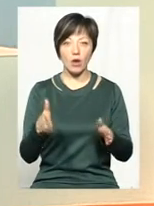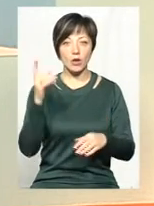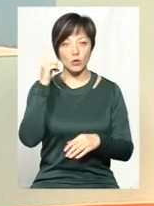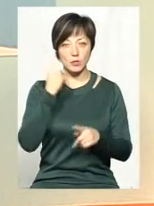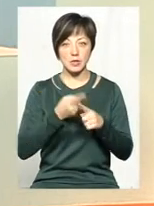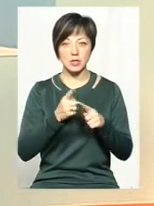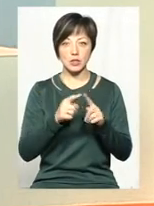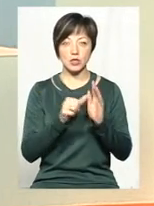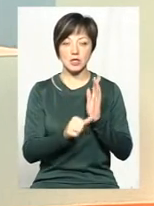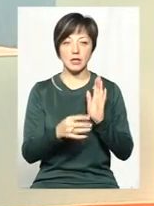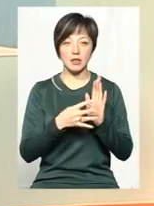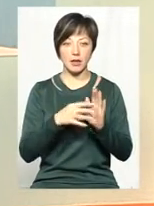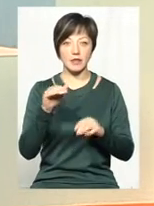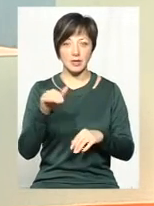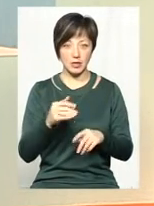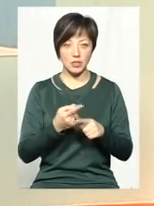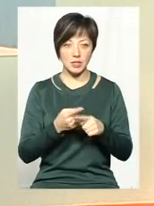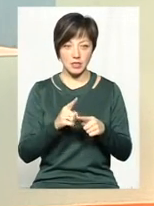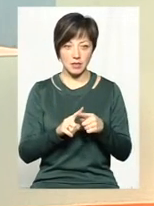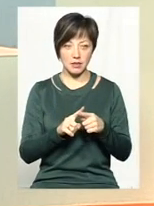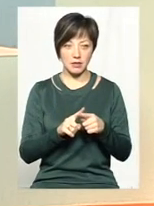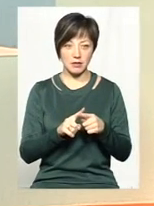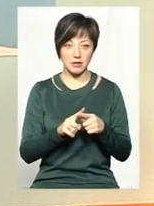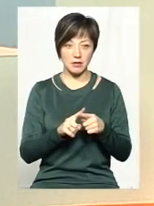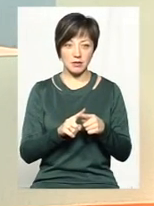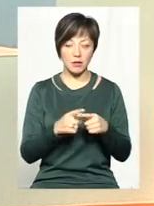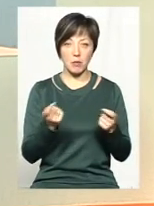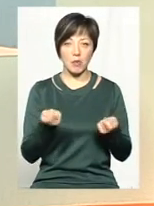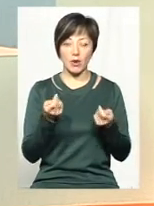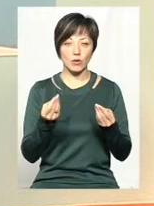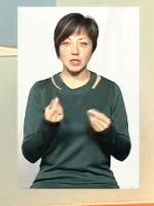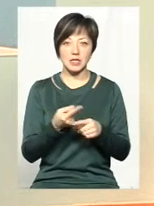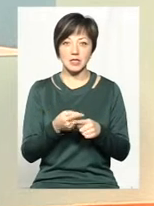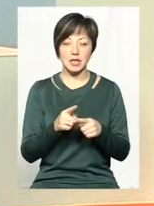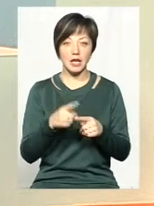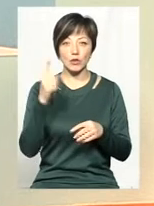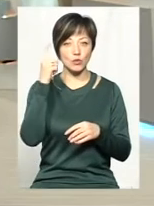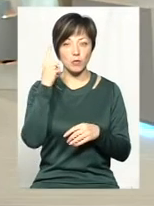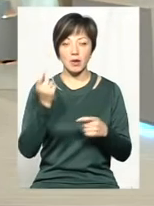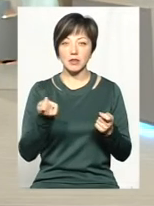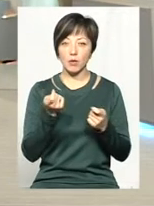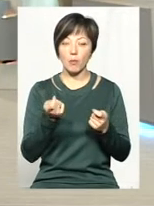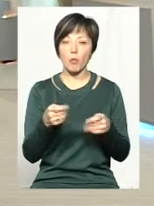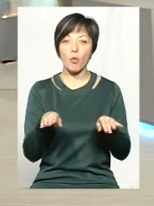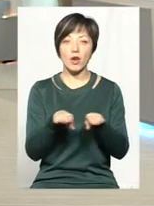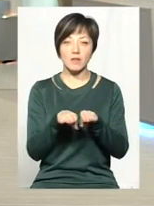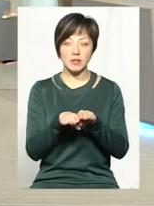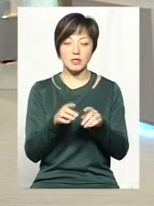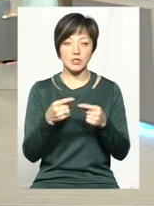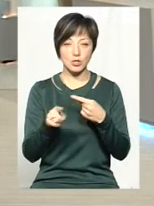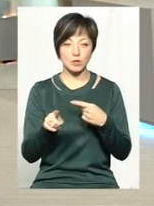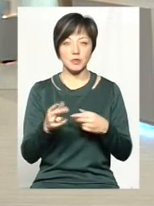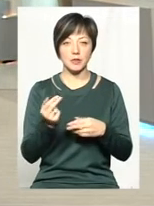це 69 тисяч, ви думаєте, що це якби малі кошти? Це... Ні, я не думаю, що це малі, просто порівняно з іншими.